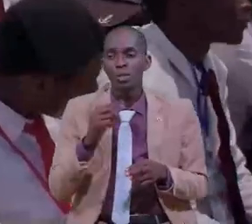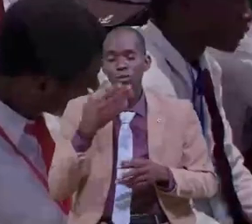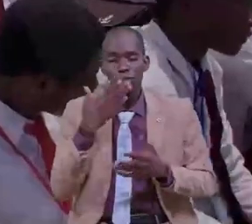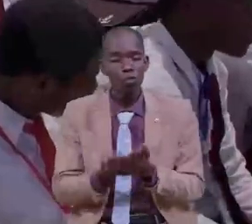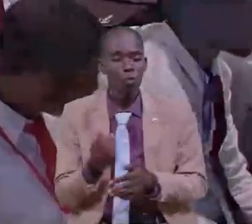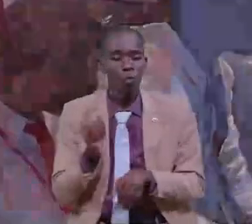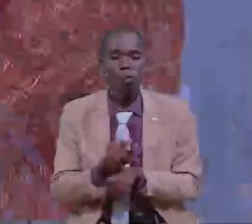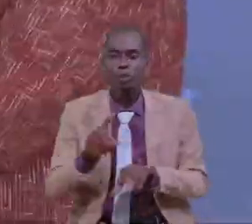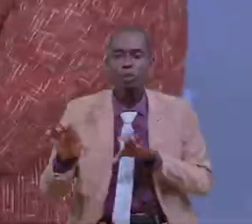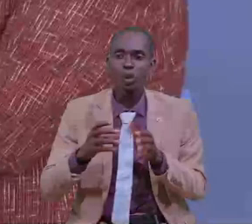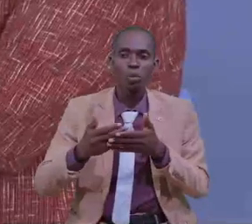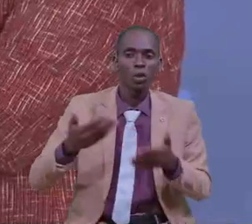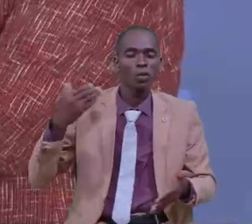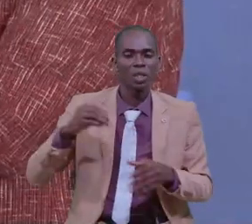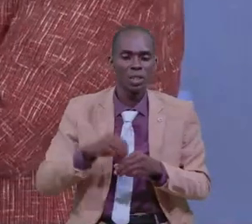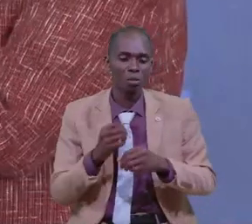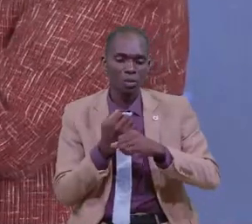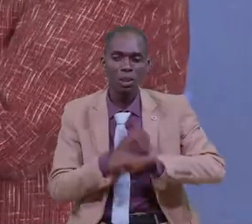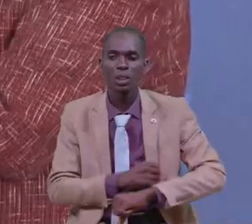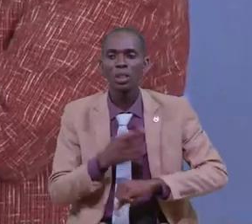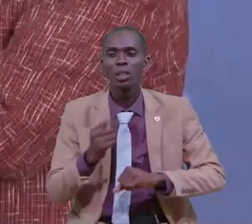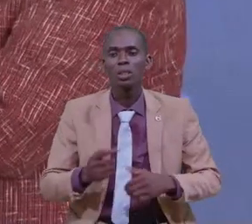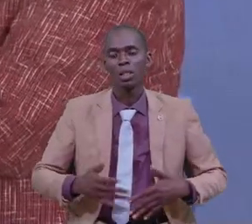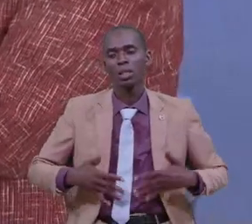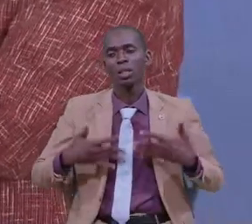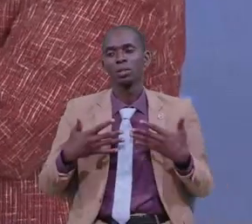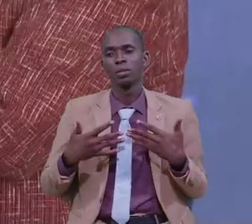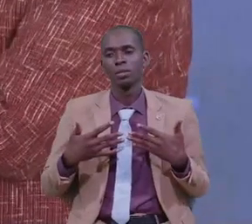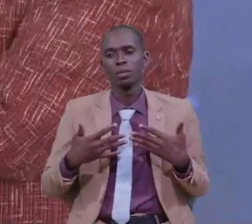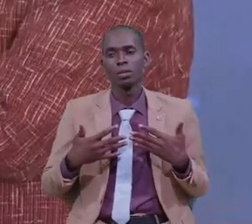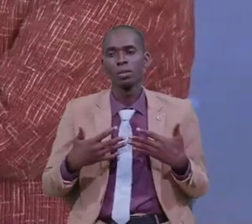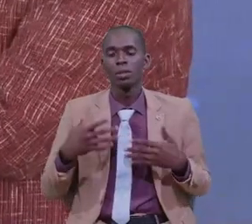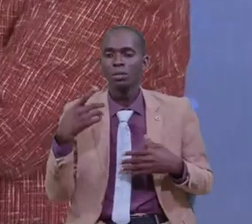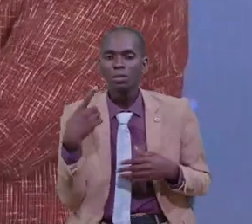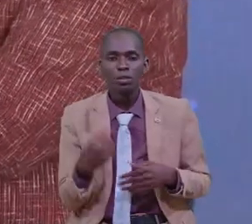Le bon rôle que tu as joué avant en préservant la vie,